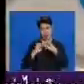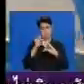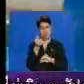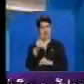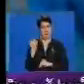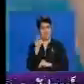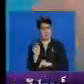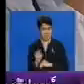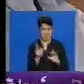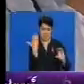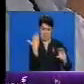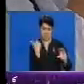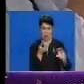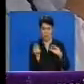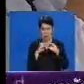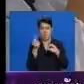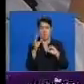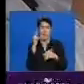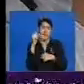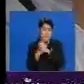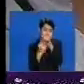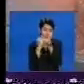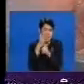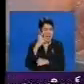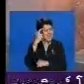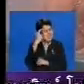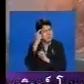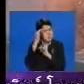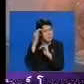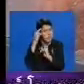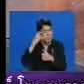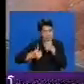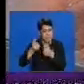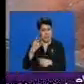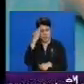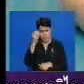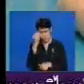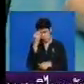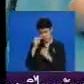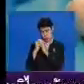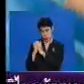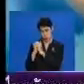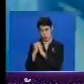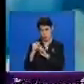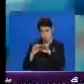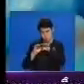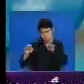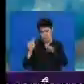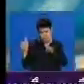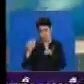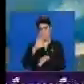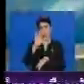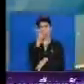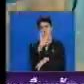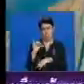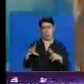เมื่อเทียบกับปี2550ส่วนปีหน้าค่ะคาดว่าการแข่งขันจะมากขึ้นเนื่องจากจีนปรับปรุงมาตรฐานจนเป็นที่ยอมรับของสห